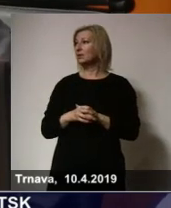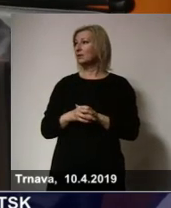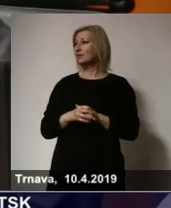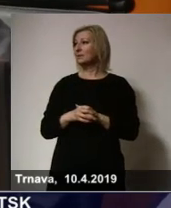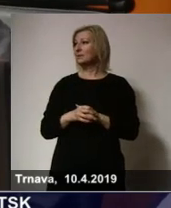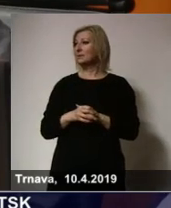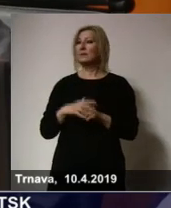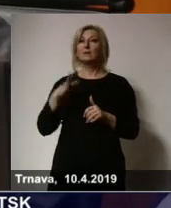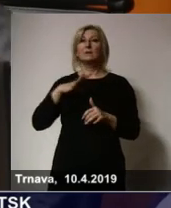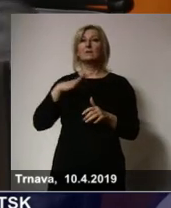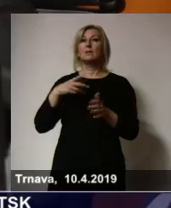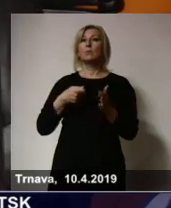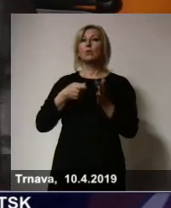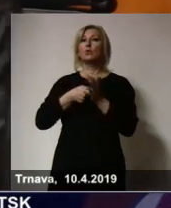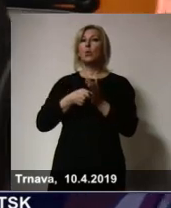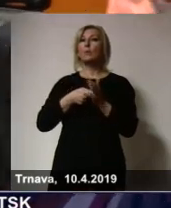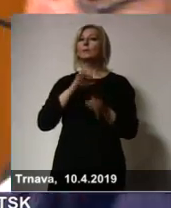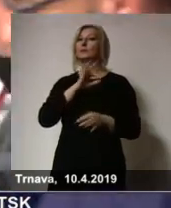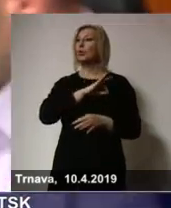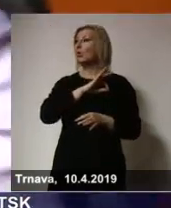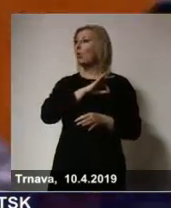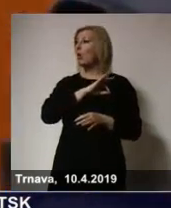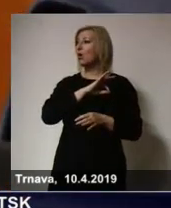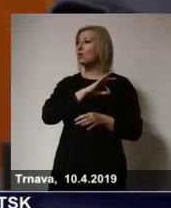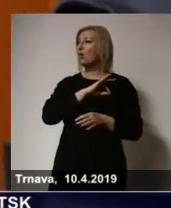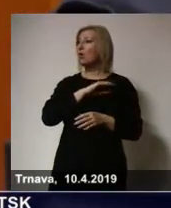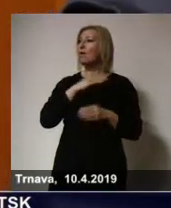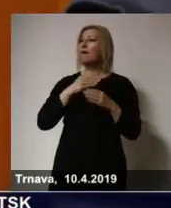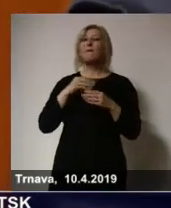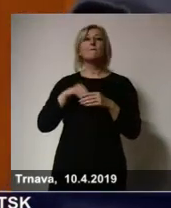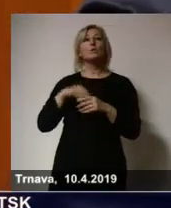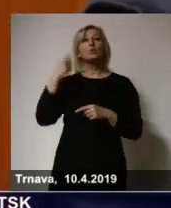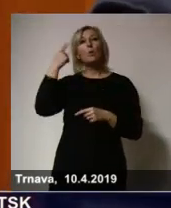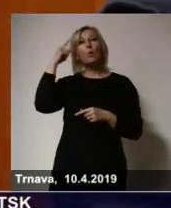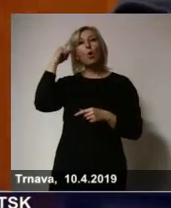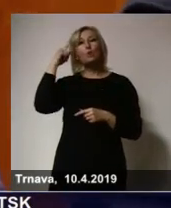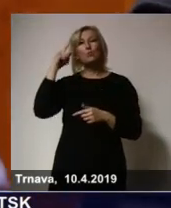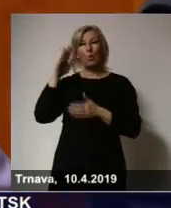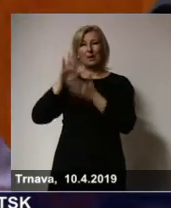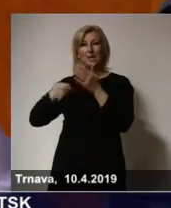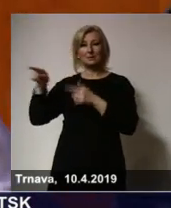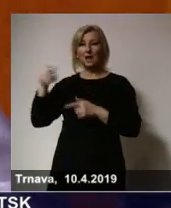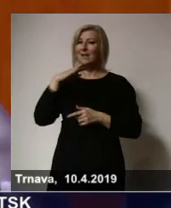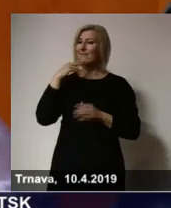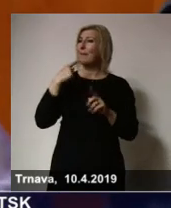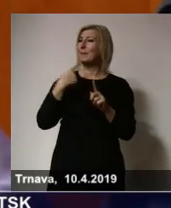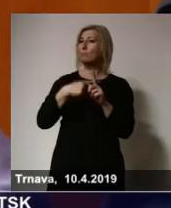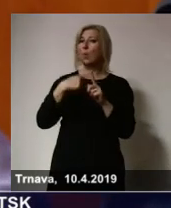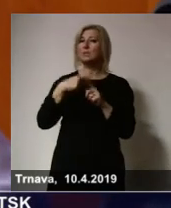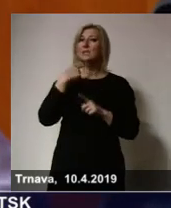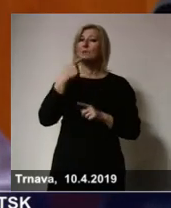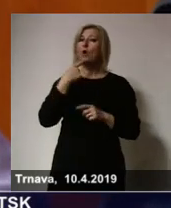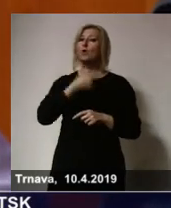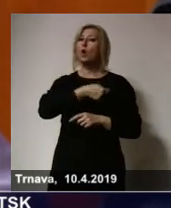Ja by som len doplnil kolegov, že z tej strany odbornej bola veľmi pozitívne vnímané to zloženie komisii